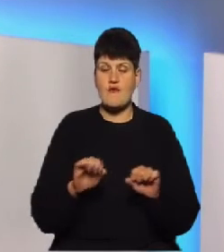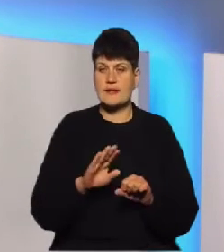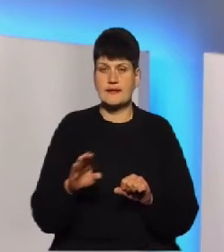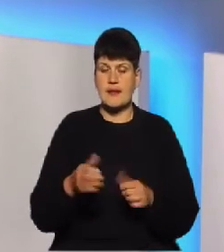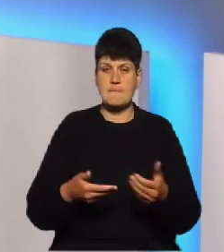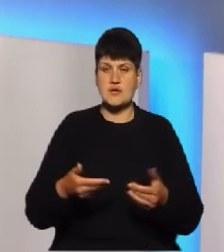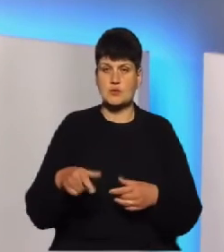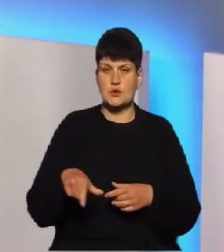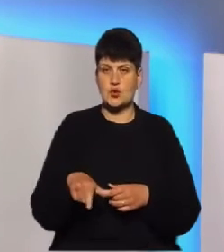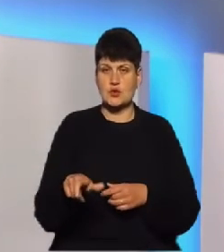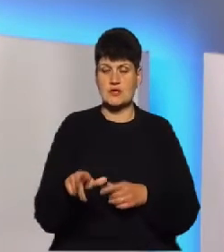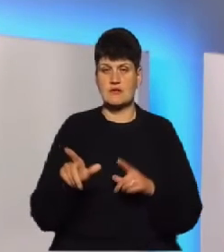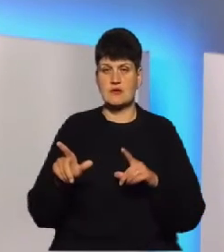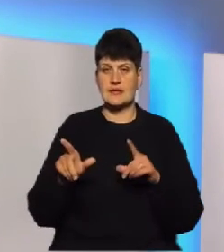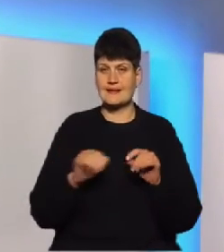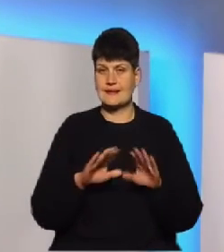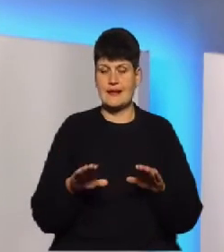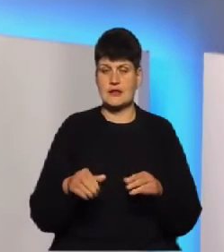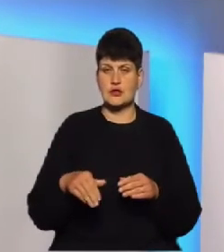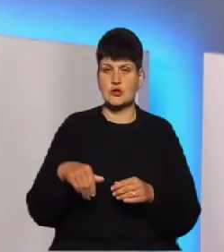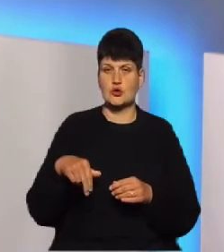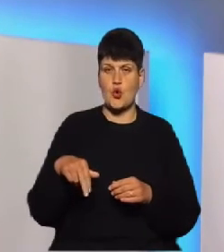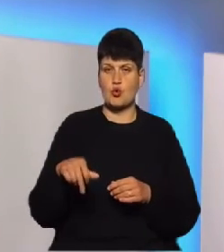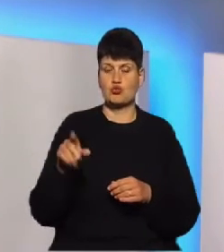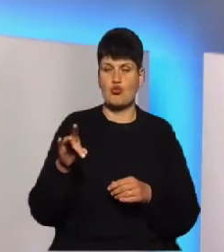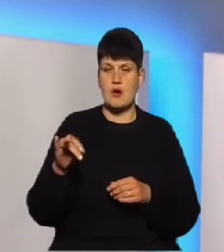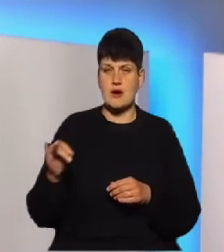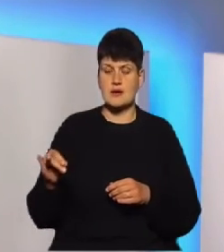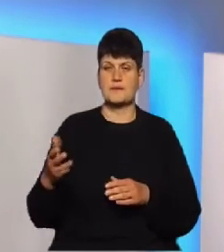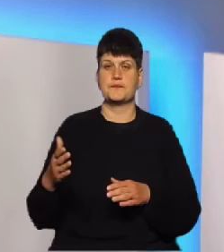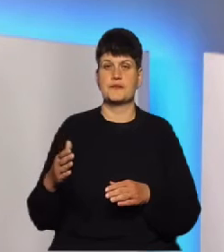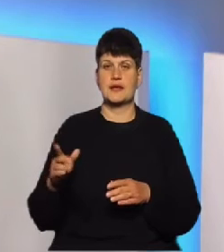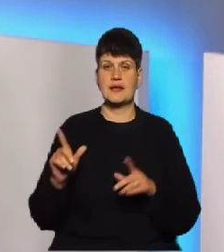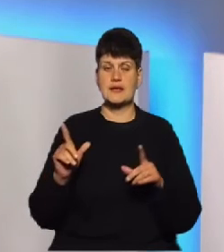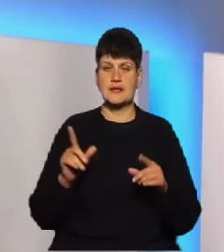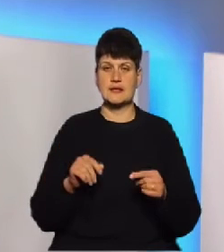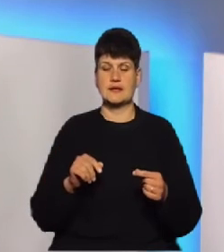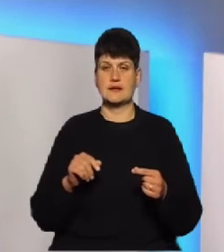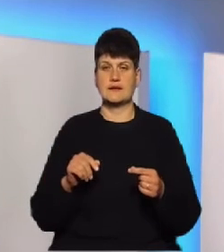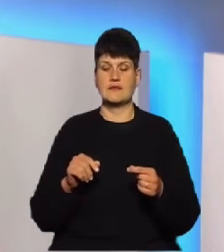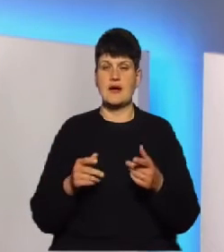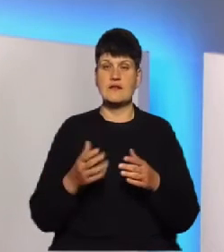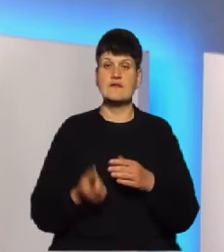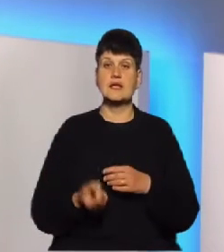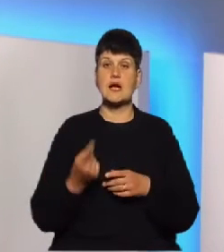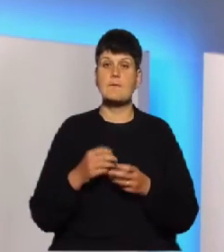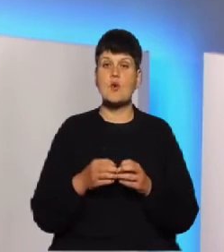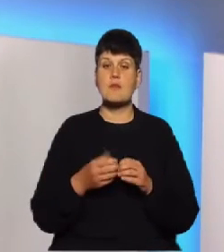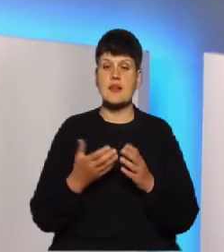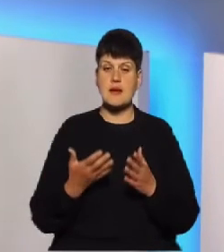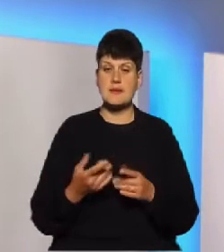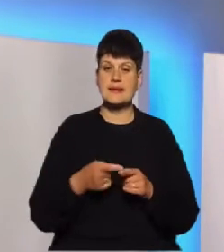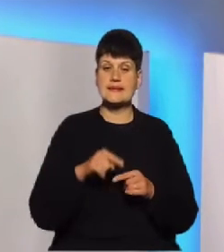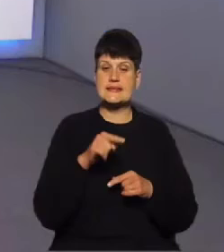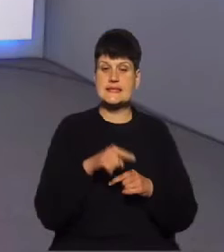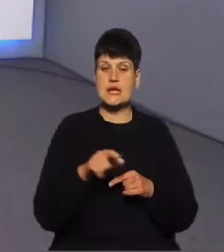доріжках, виїжджати не по тротуарах, тільки виїжджати на проїзні дороги і їхати на проїзні дороги, але виникає проблема. Тому що ці люди, які